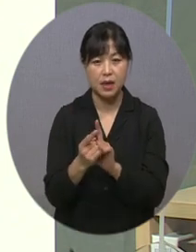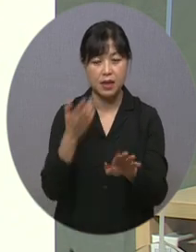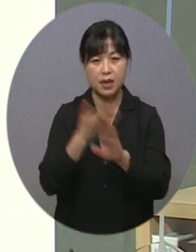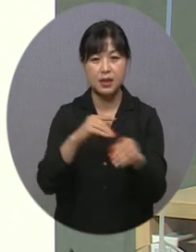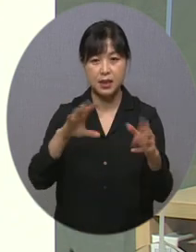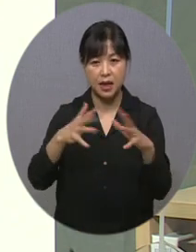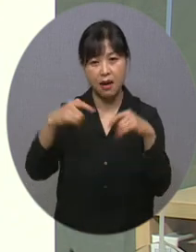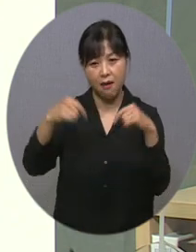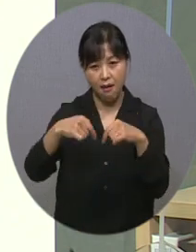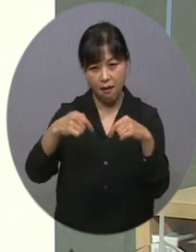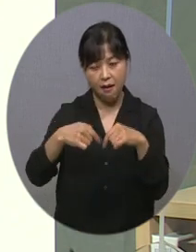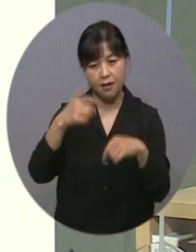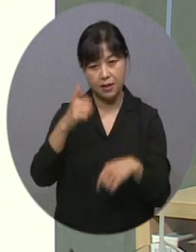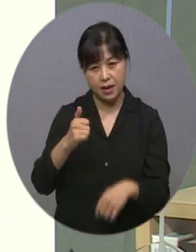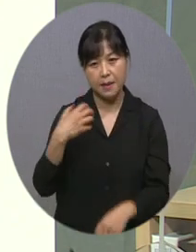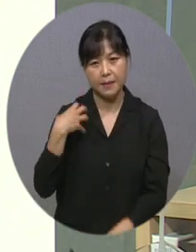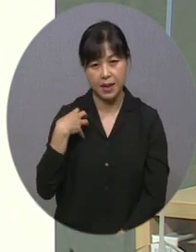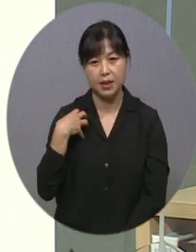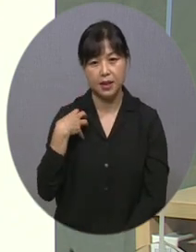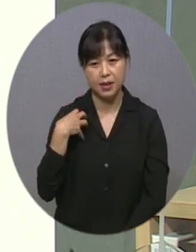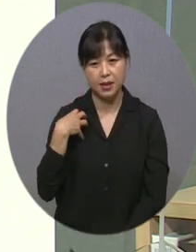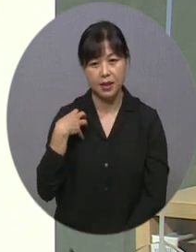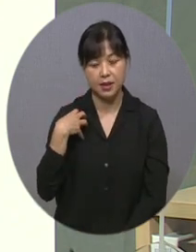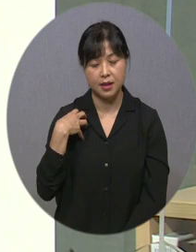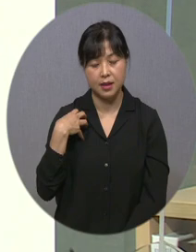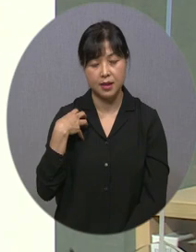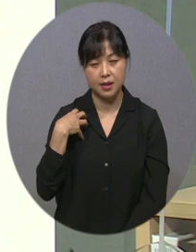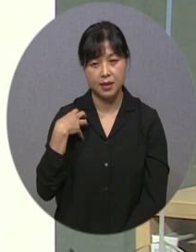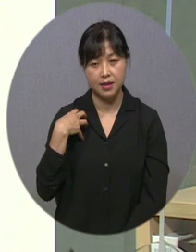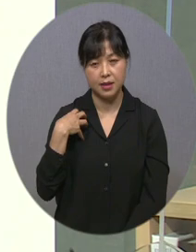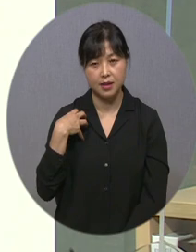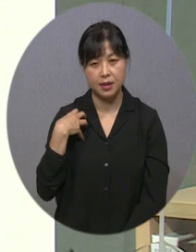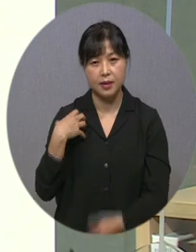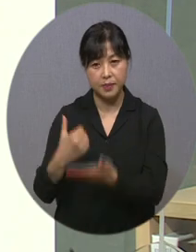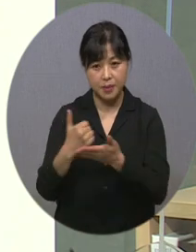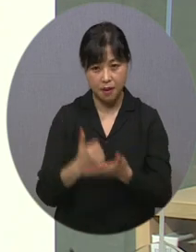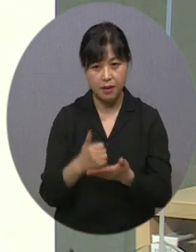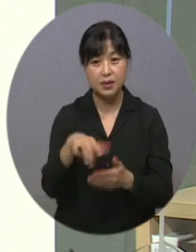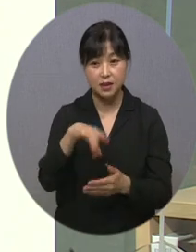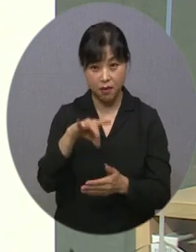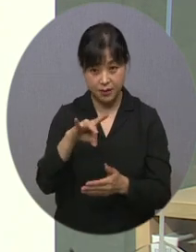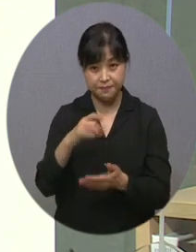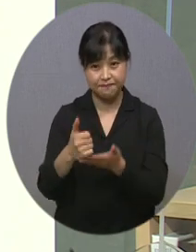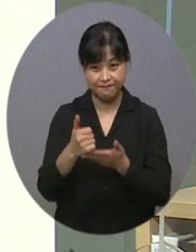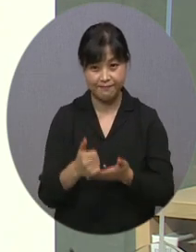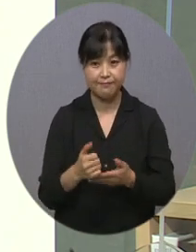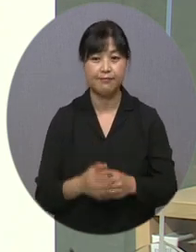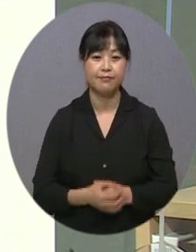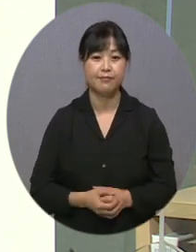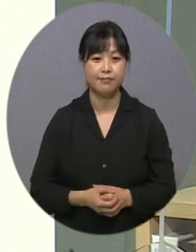외교관 공관장을 모신 것은 오늘이 첫 시간 같습니다. 처음이에요.